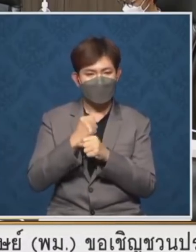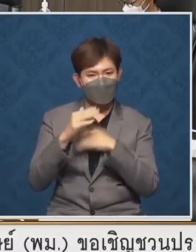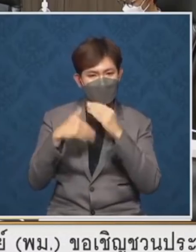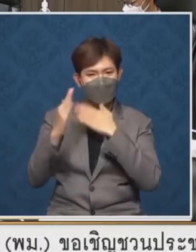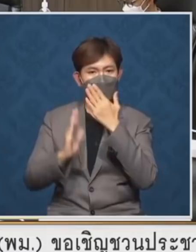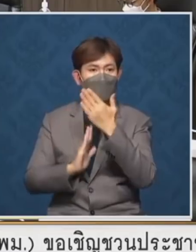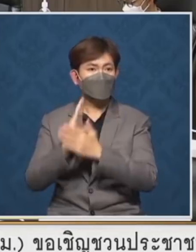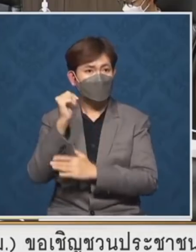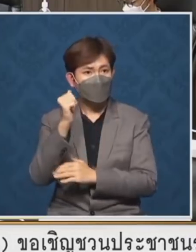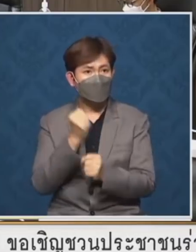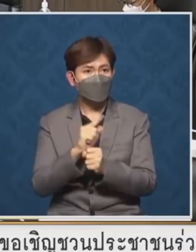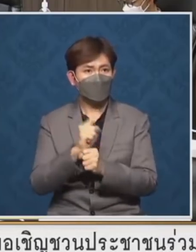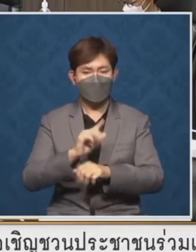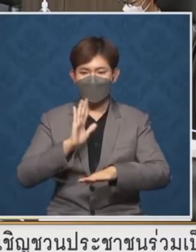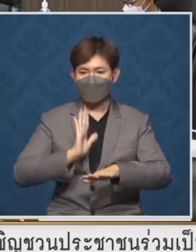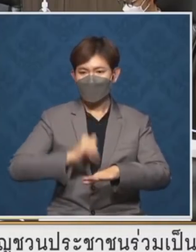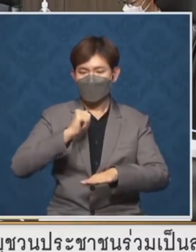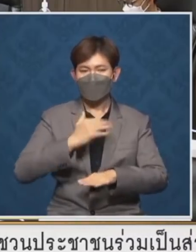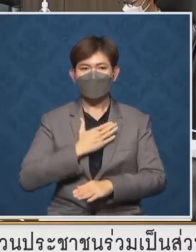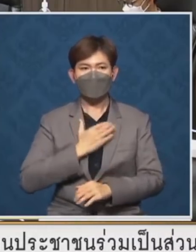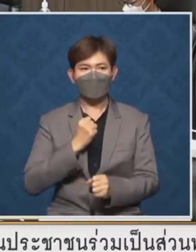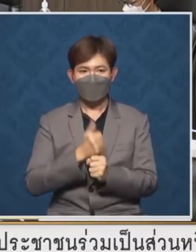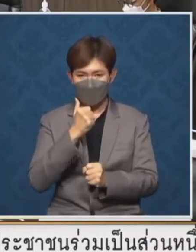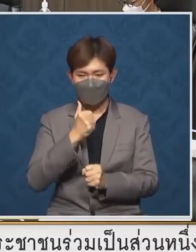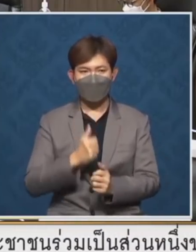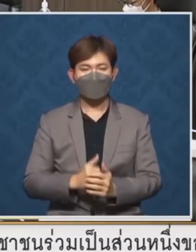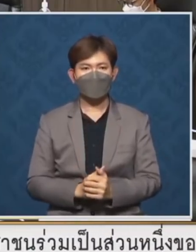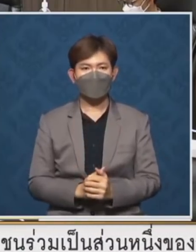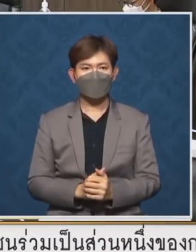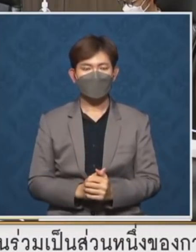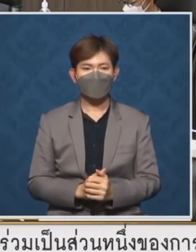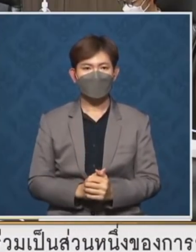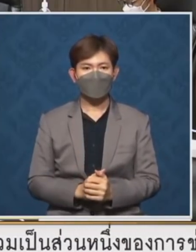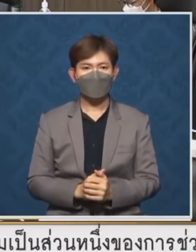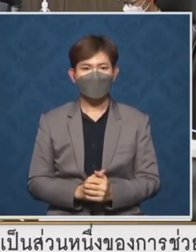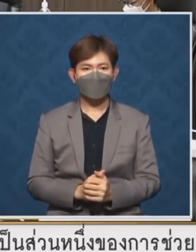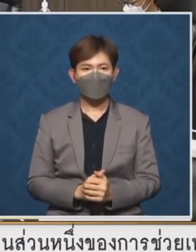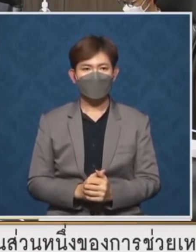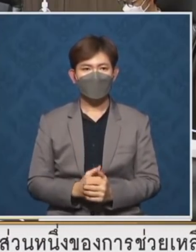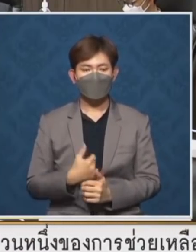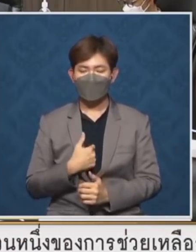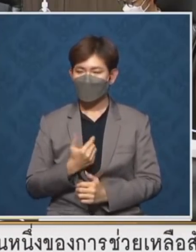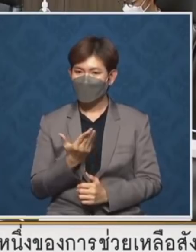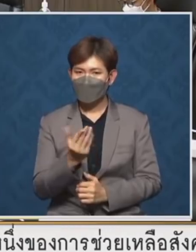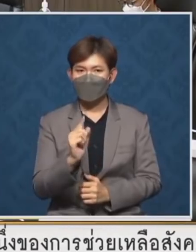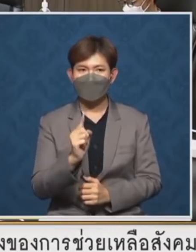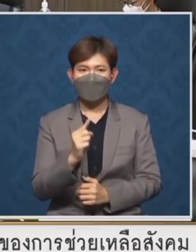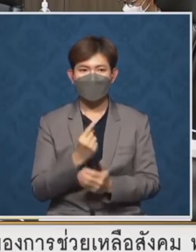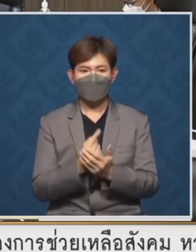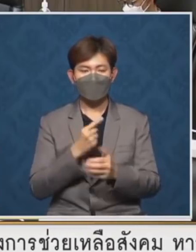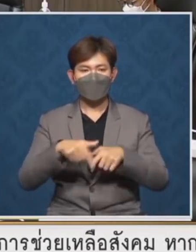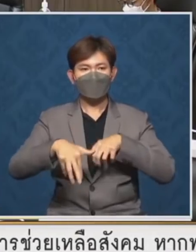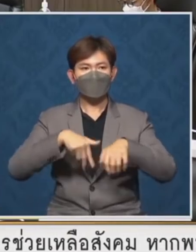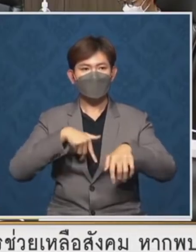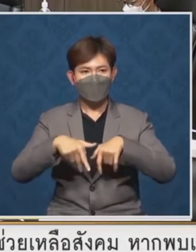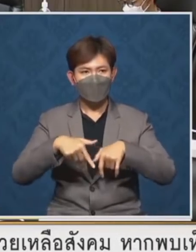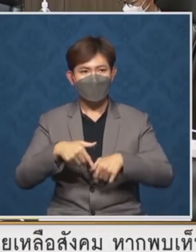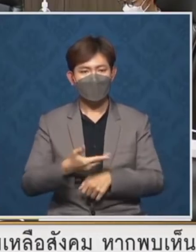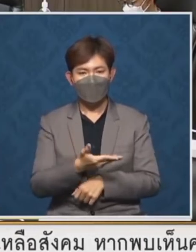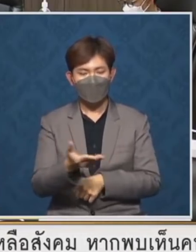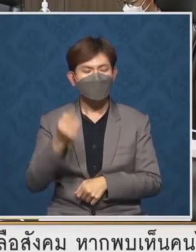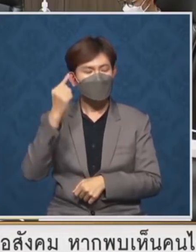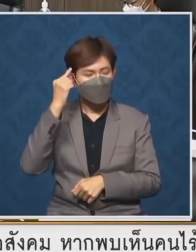ได้ด้วยศักยภาพอันเต็มเปี่ยมที่พวกเขามีผมขอเป็นเสียงที่พูดแทนประชาชนที่พวกเข